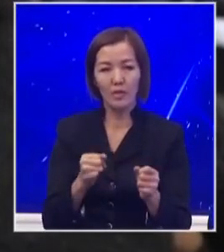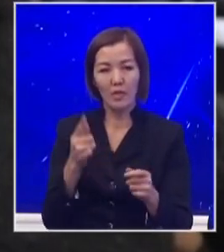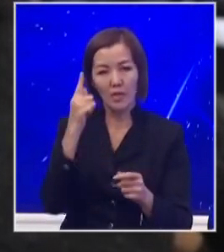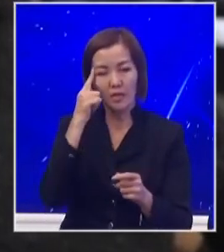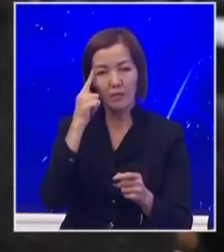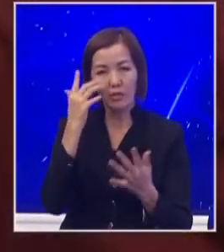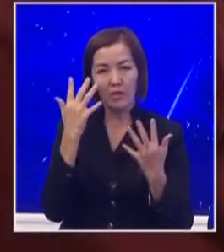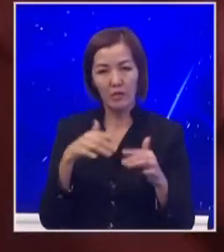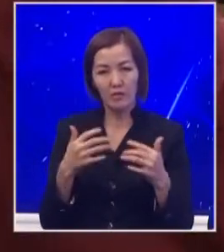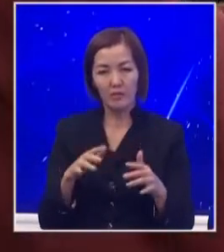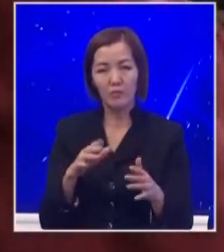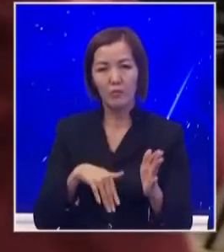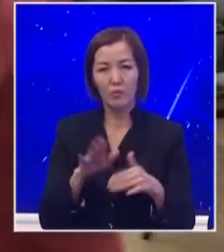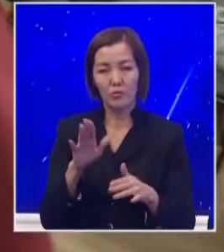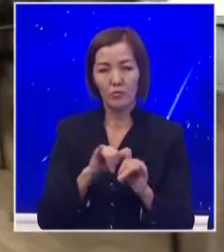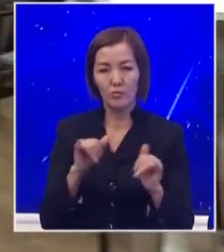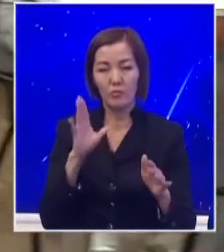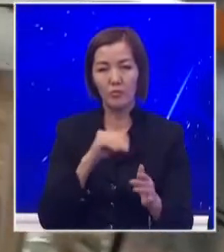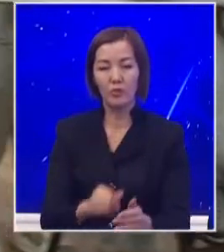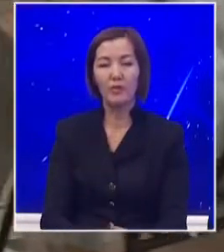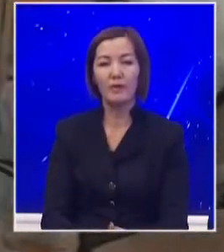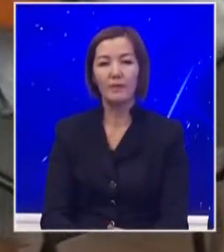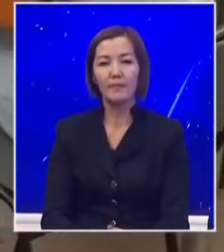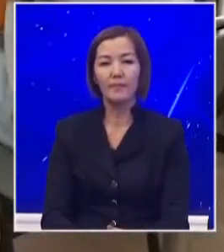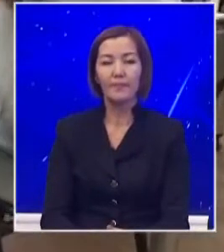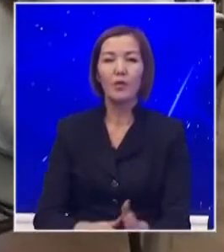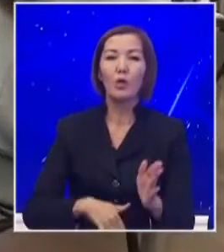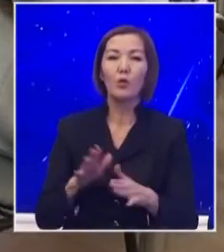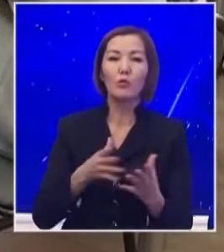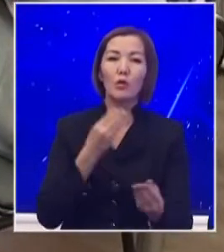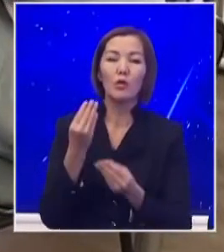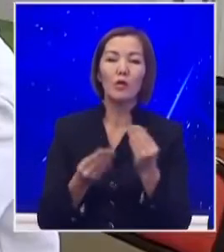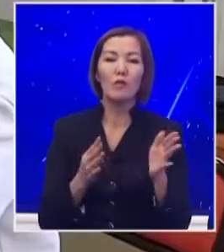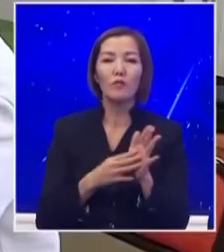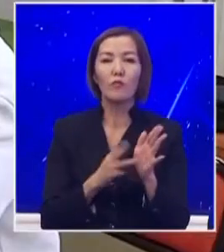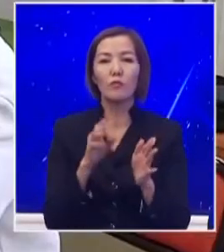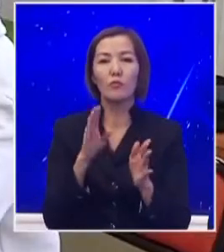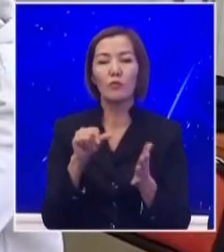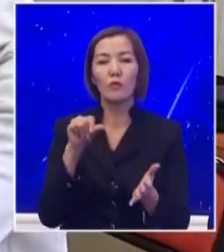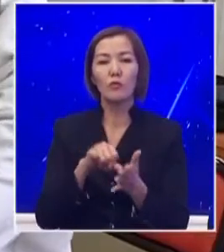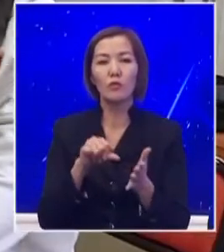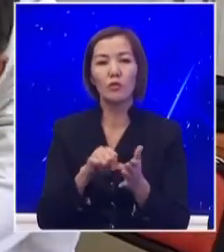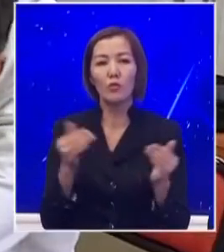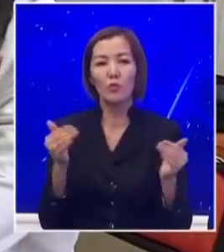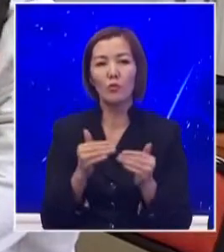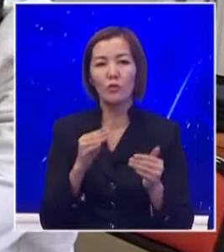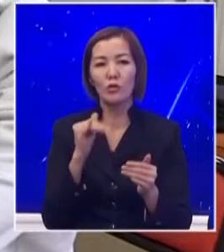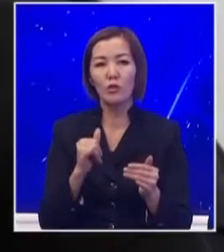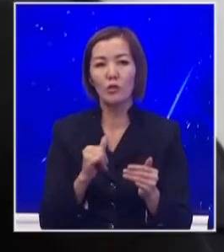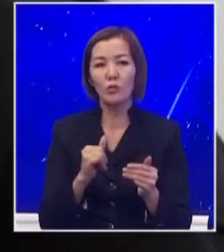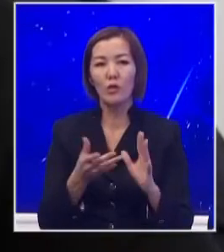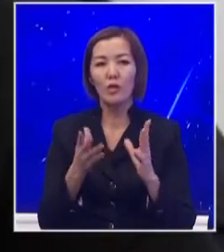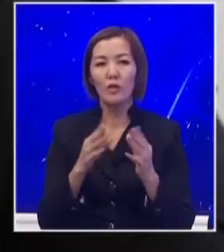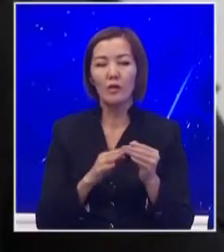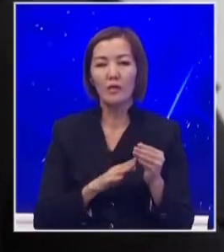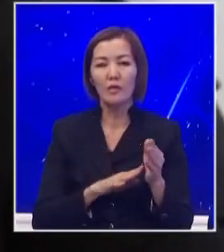мышления. Эти соревнования собрали лучших игроков Тогос-Кумалак из числа учащихся колледжей края ЖТСУ. Целый день